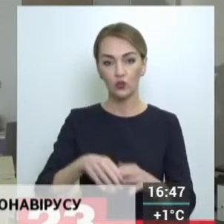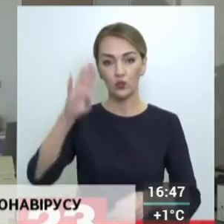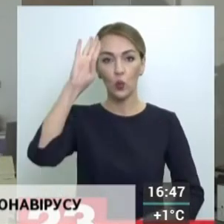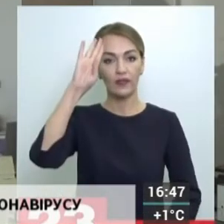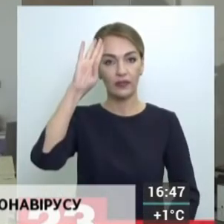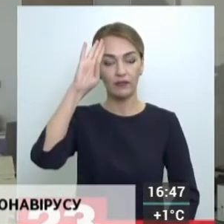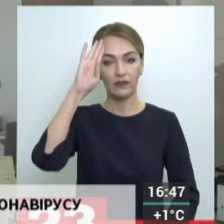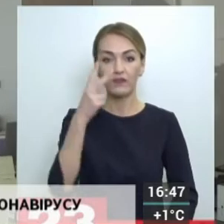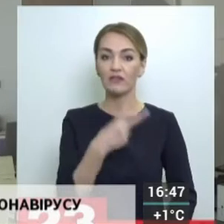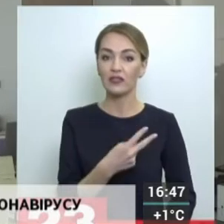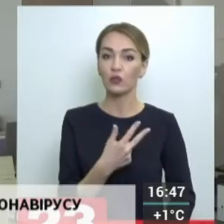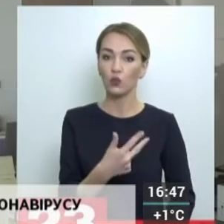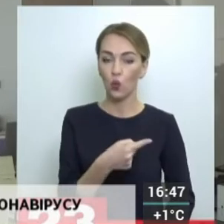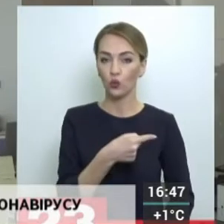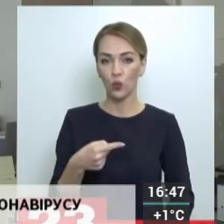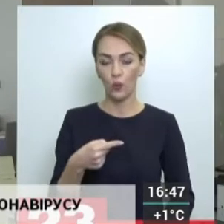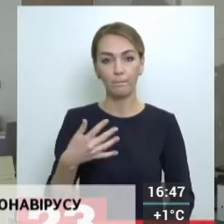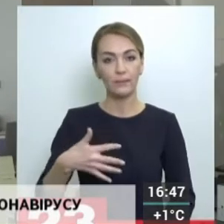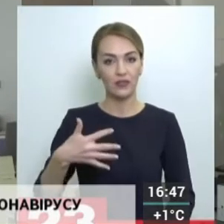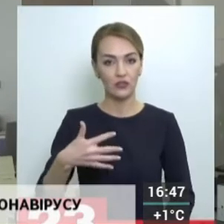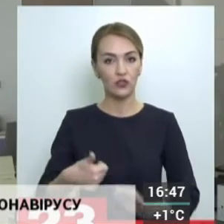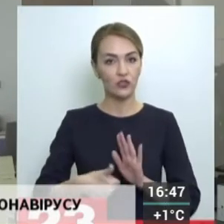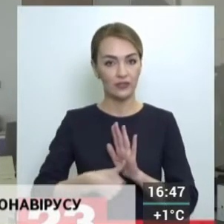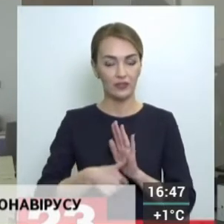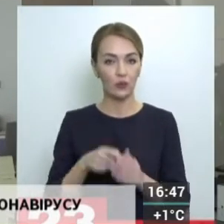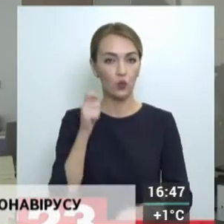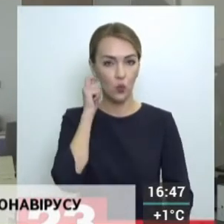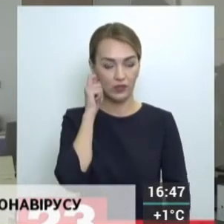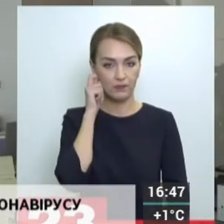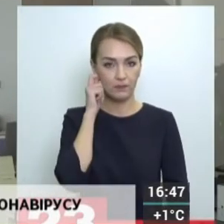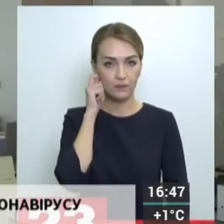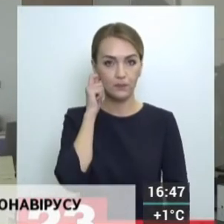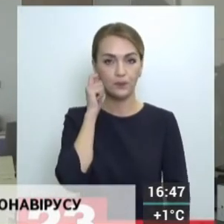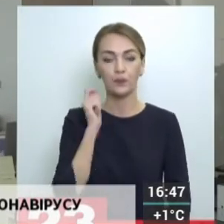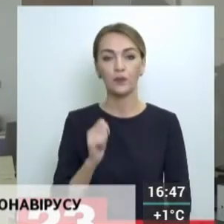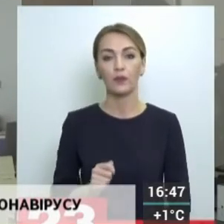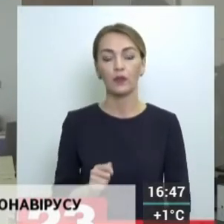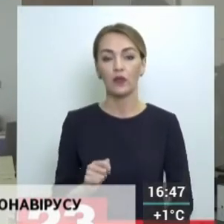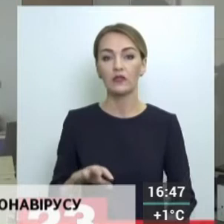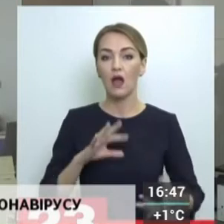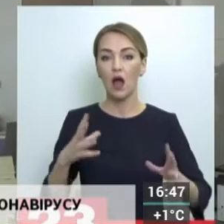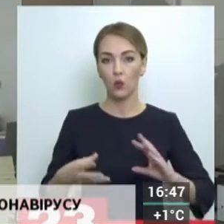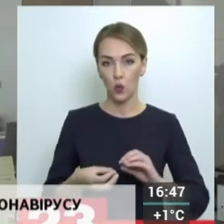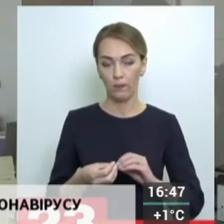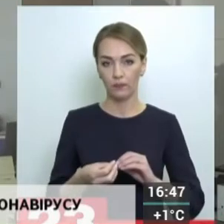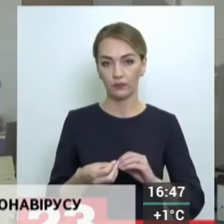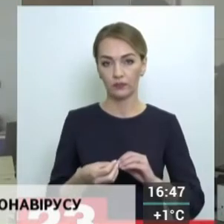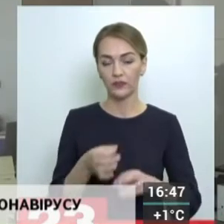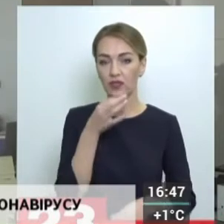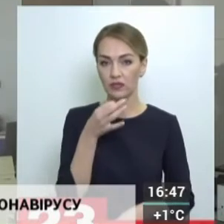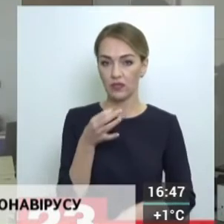чоловіків від 23 до 56 років. Загалом,